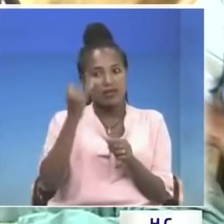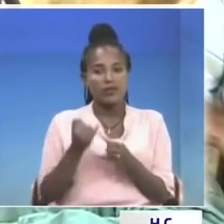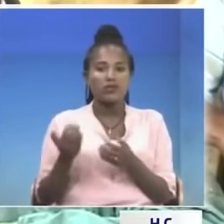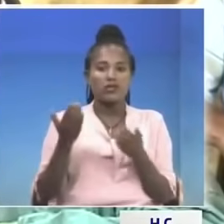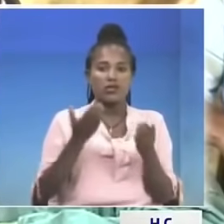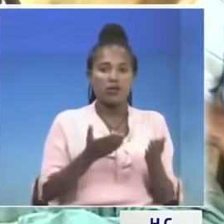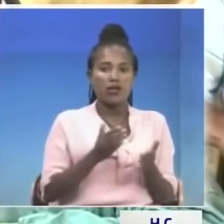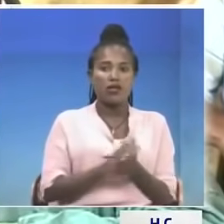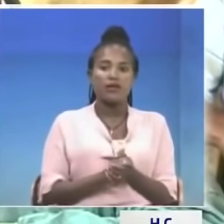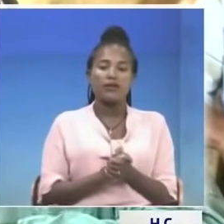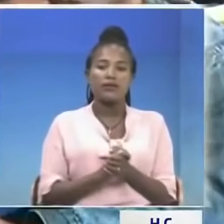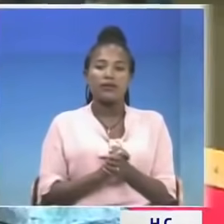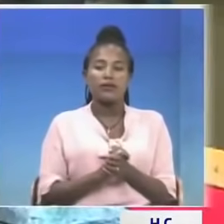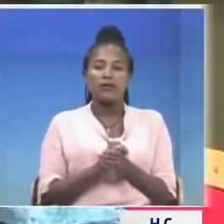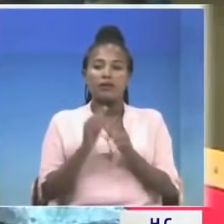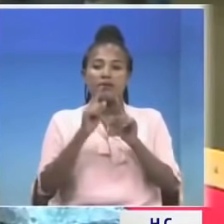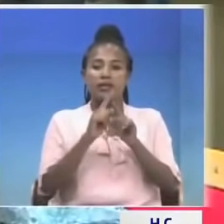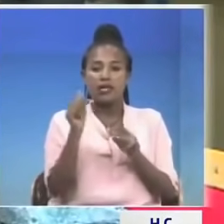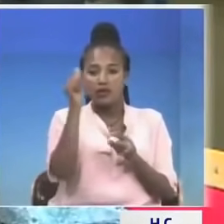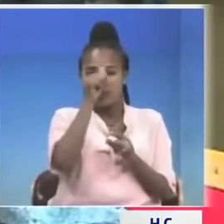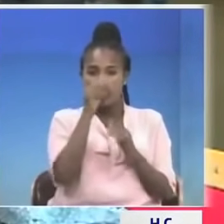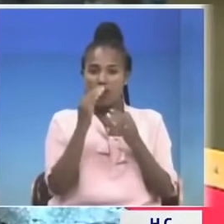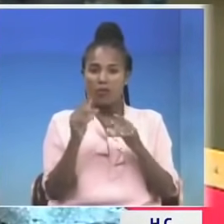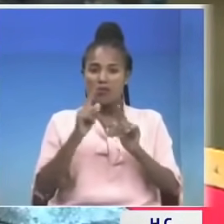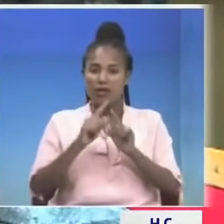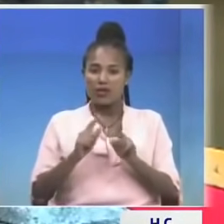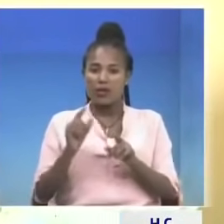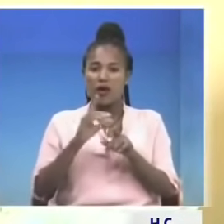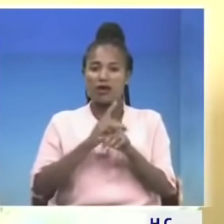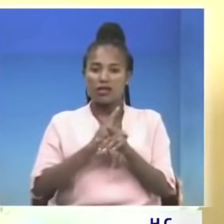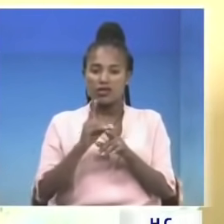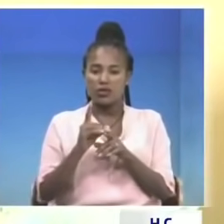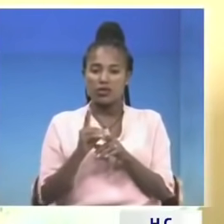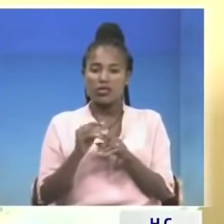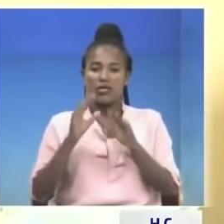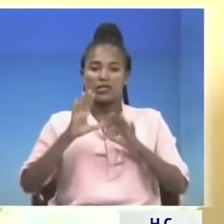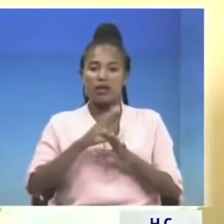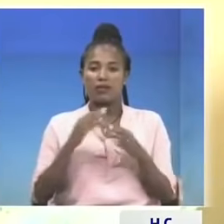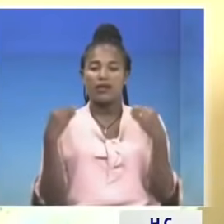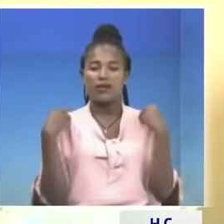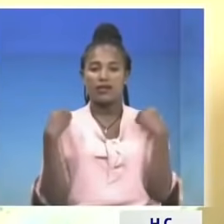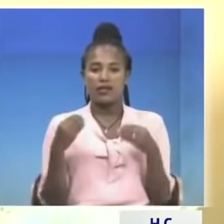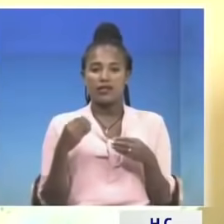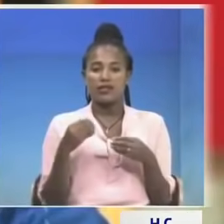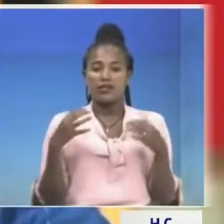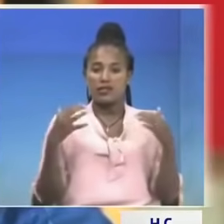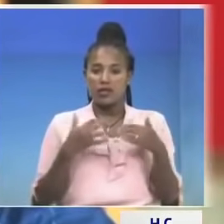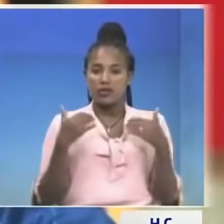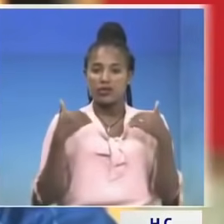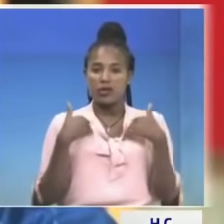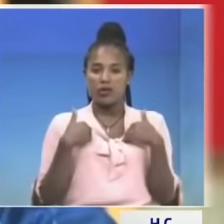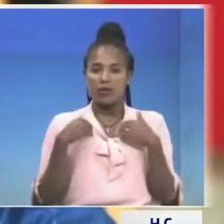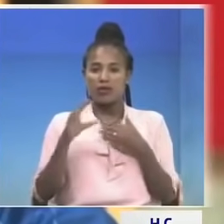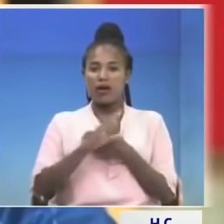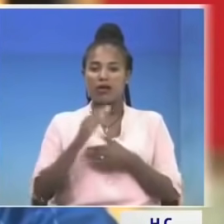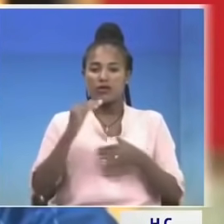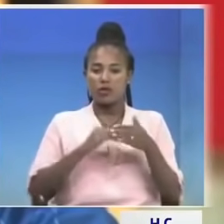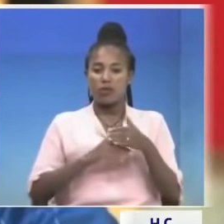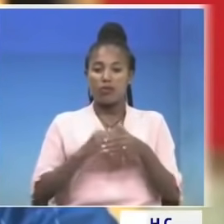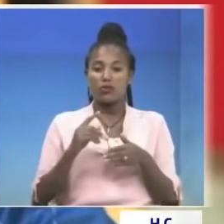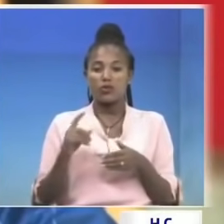ሰጥተዋል። በተለይ ኢትዮጵያ አሁን በተለያዩ አቅጣጫዎች የሰላምና ደህንነት ስጋቶች ያሉባት በሀገር ውስጥና በውጭ